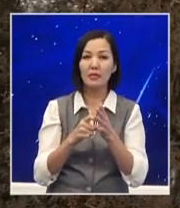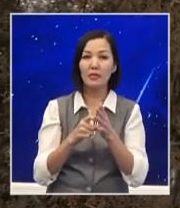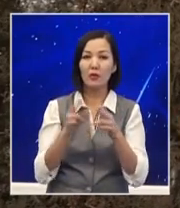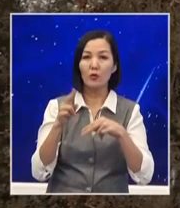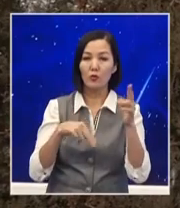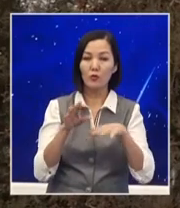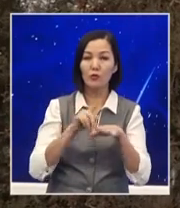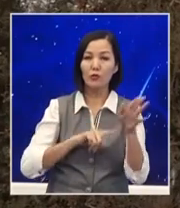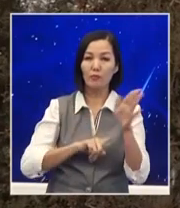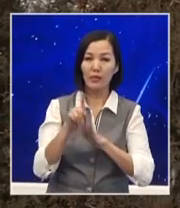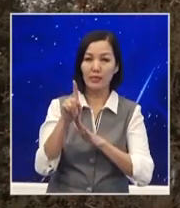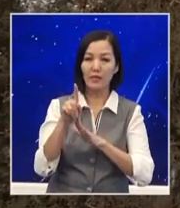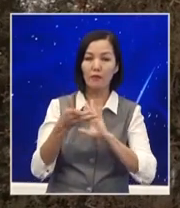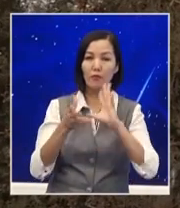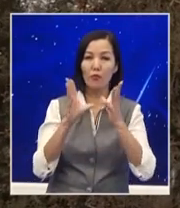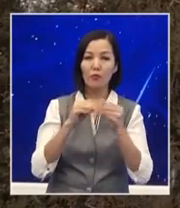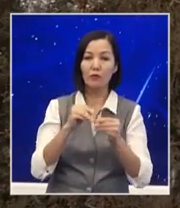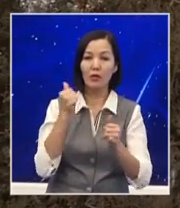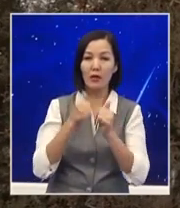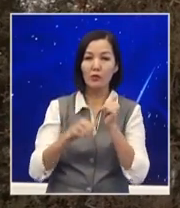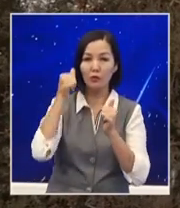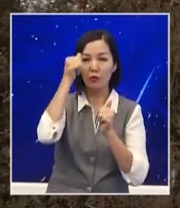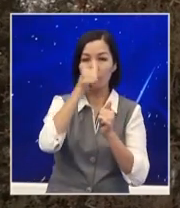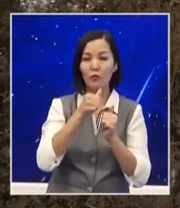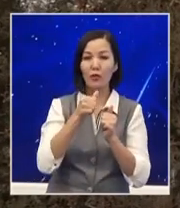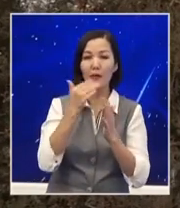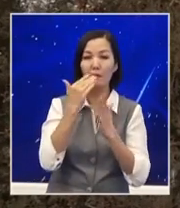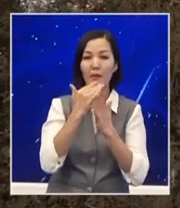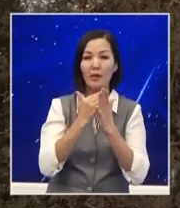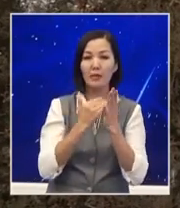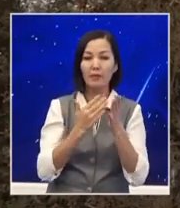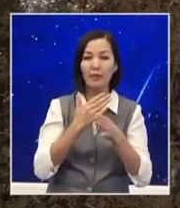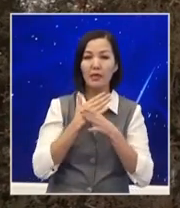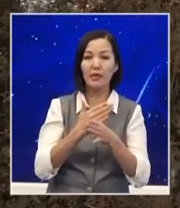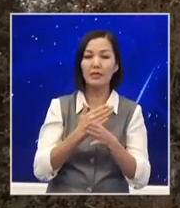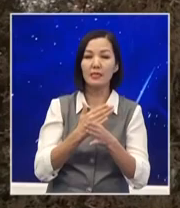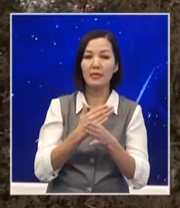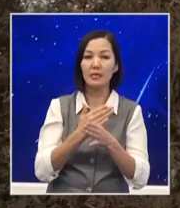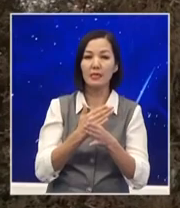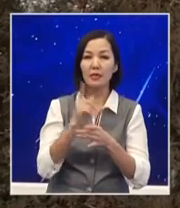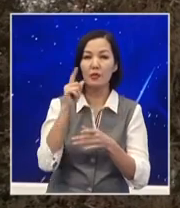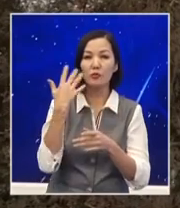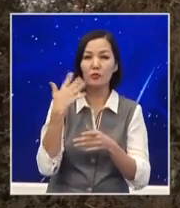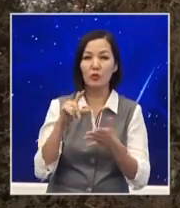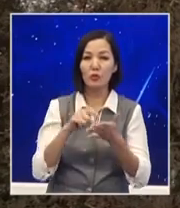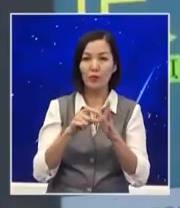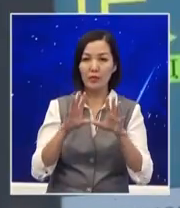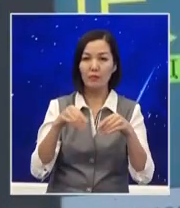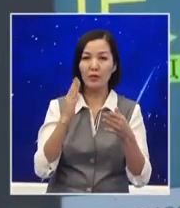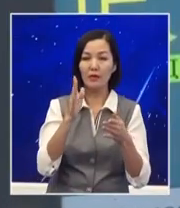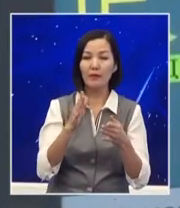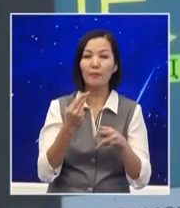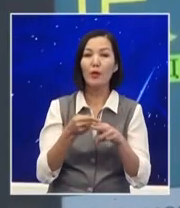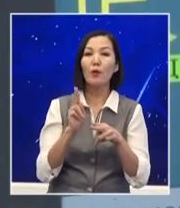жүреді. Сонымен санағанда бізде жыл сайын жаңа нұрлы жер бағдарламасы арқасында жыл сайын біз жаңа 150 пәтерден беріп тұрамыз. Бұл